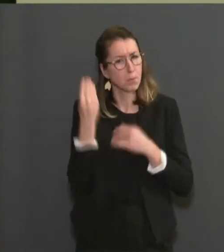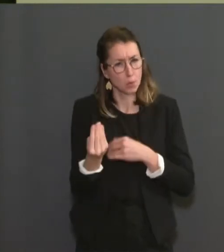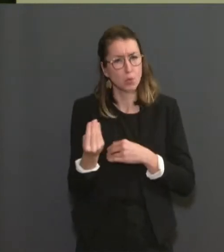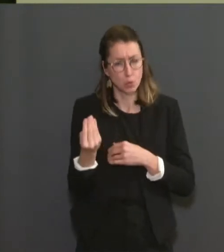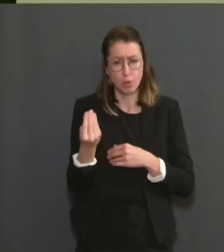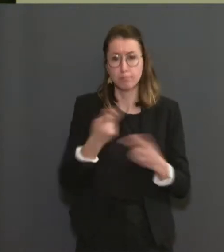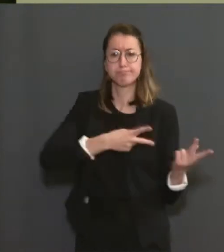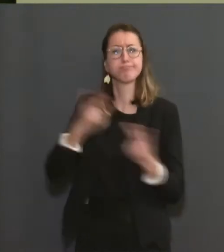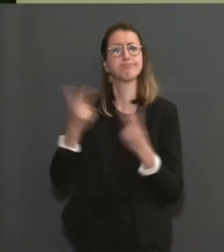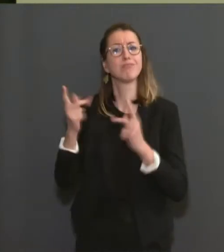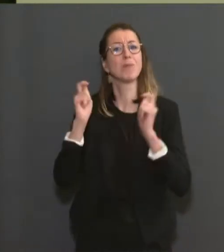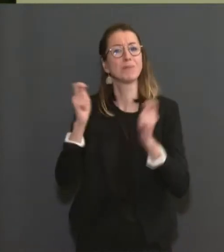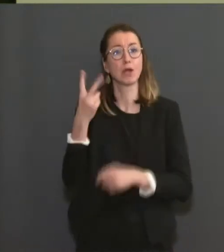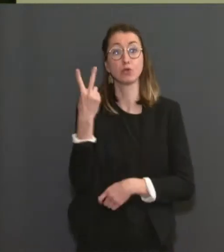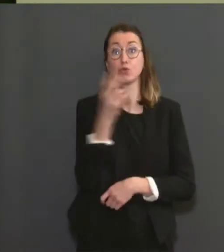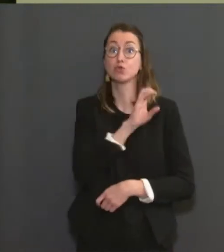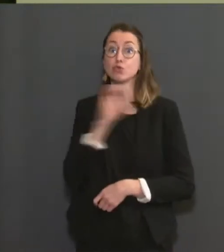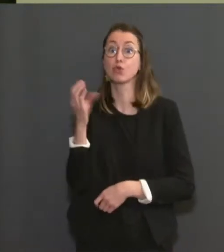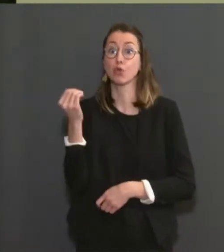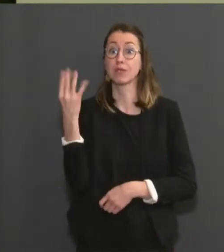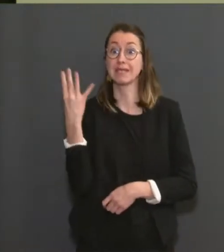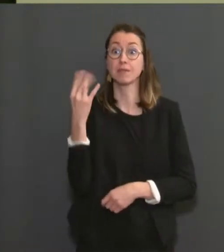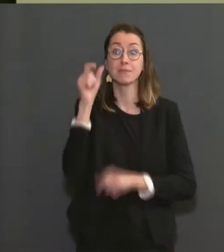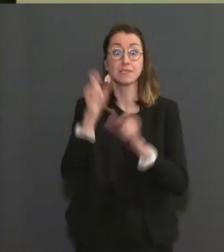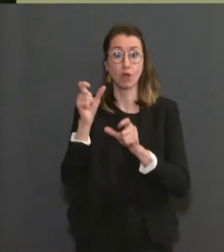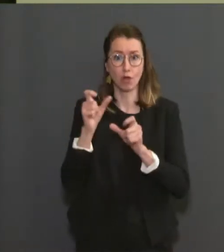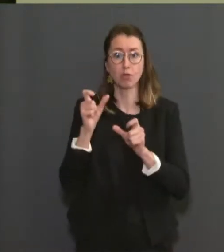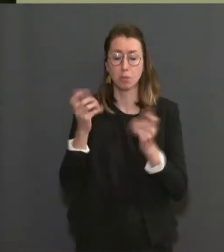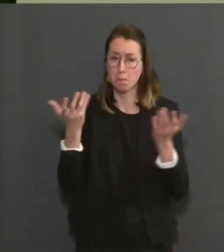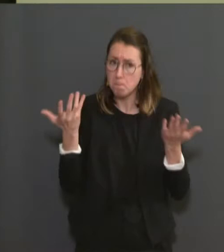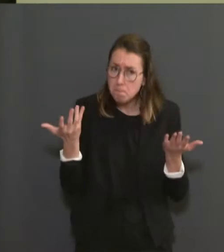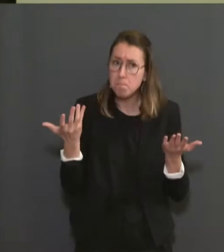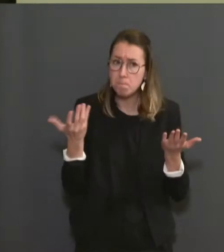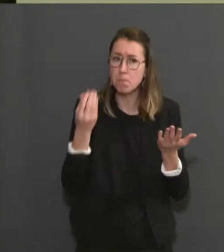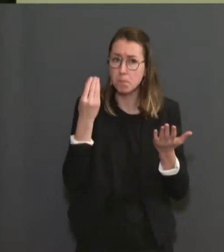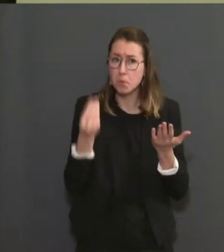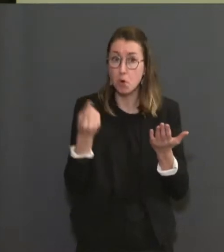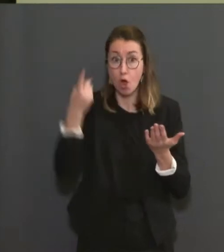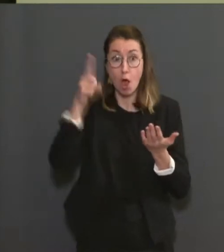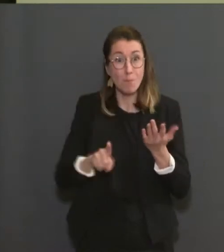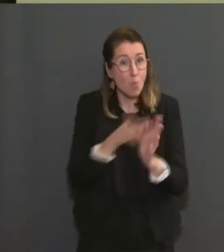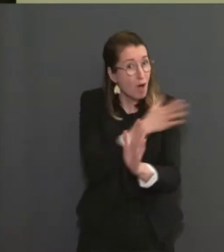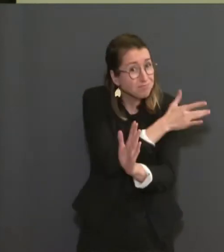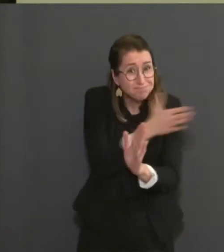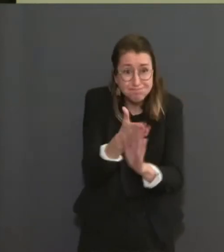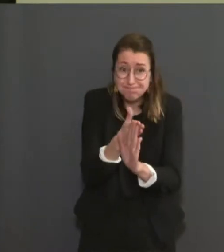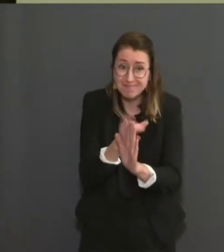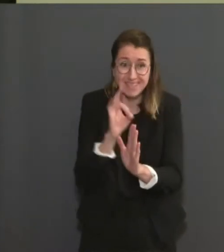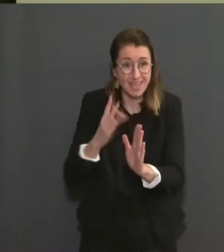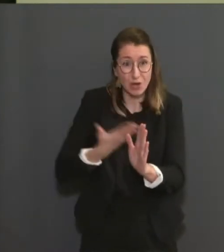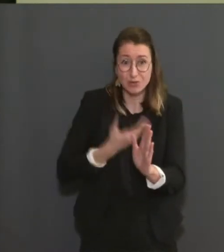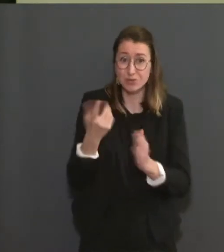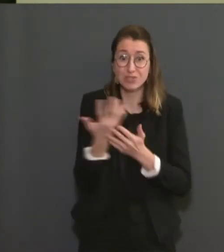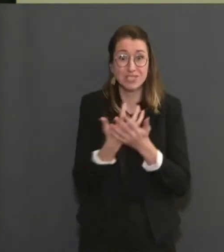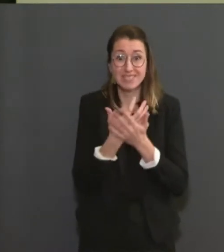nouvelles admissions. Il y avait à peu près un mois que ce genre de chiffre de moins 300 n'avait plus été